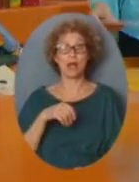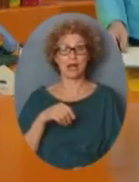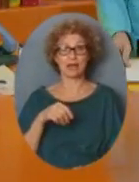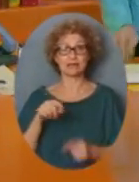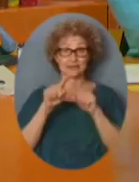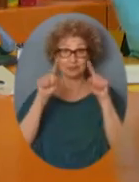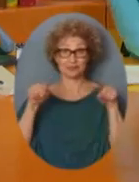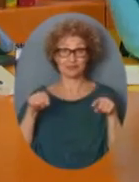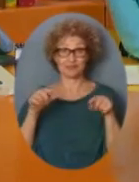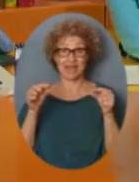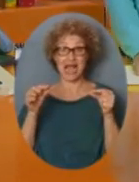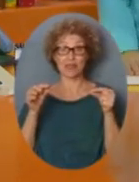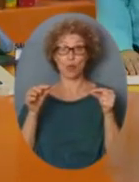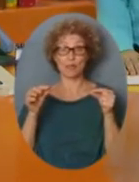ביצוע,